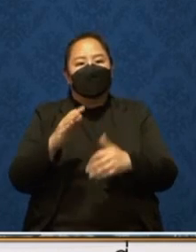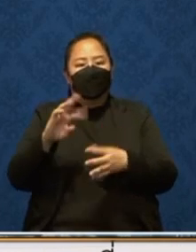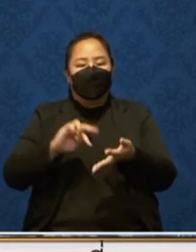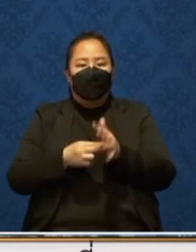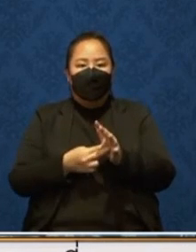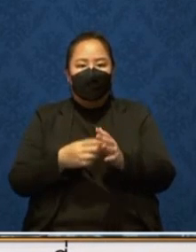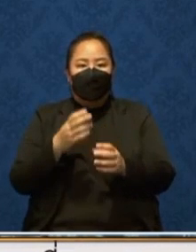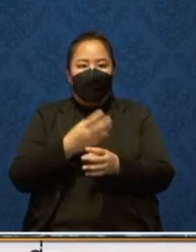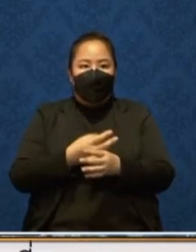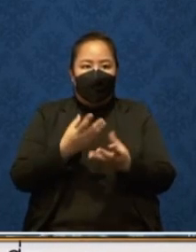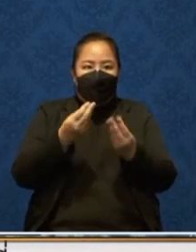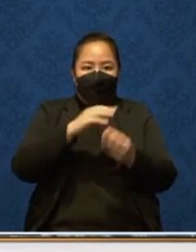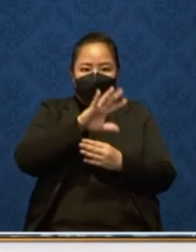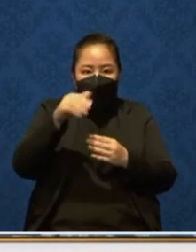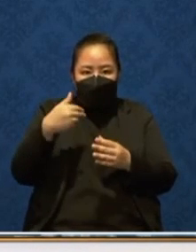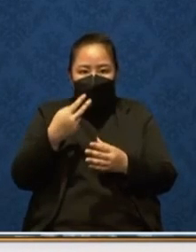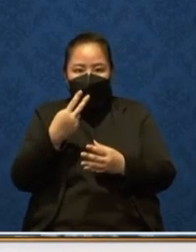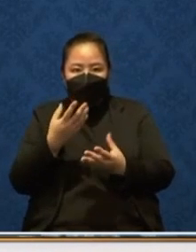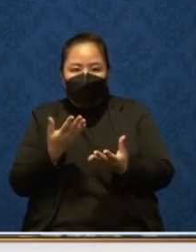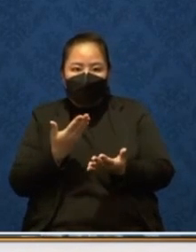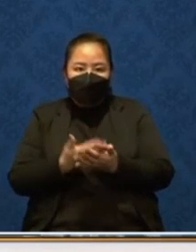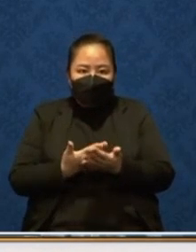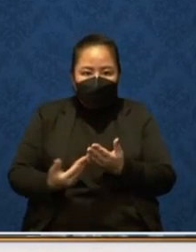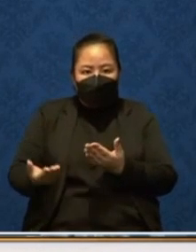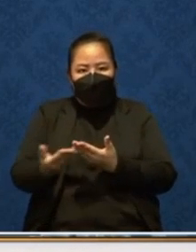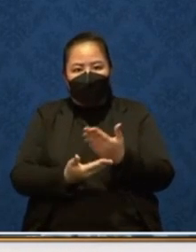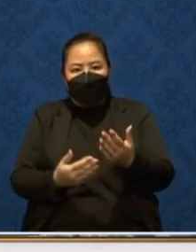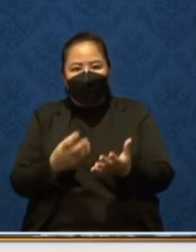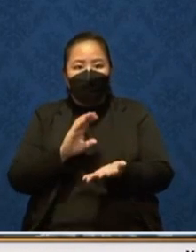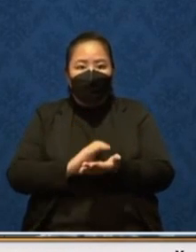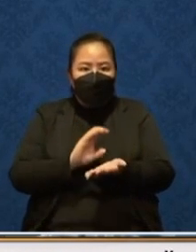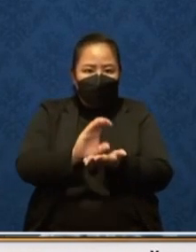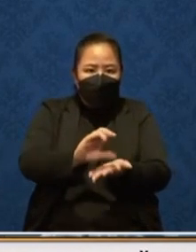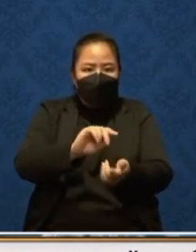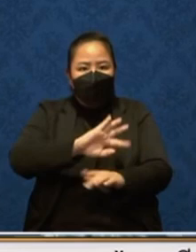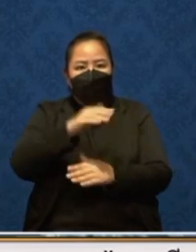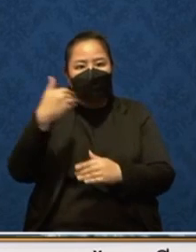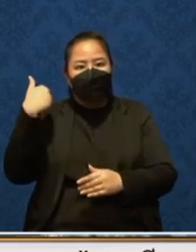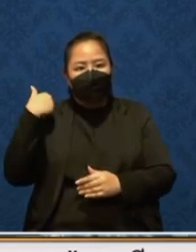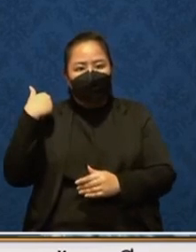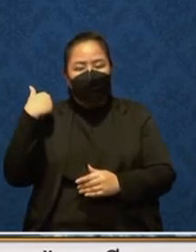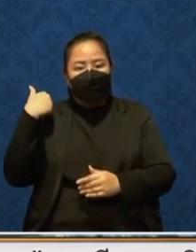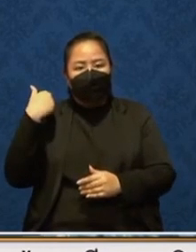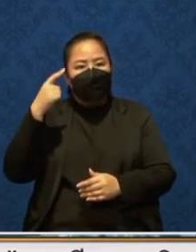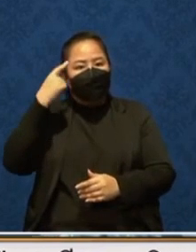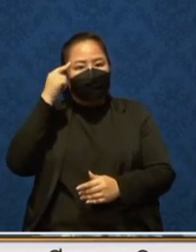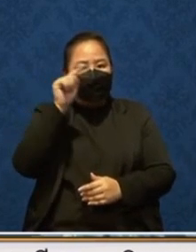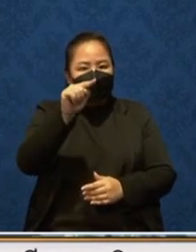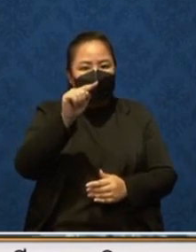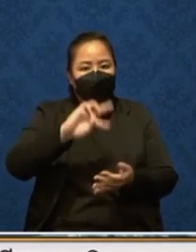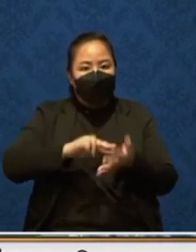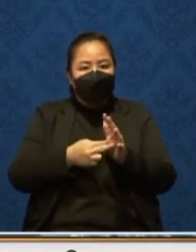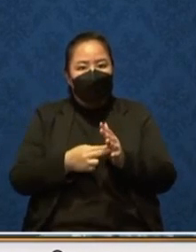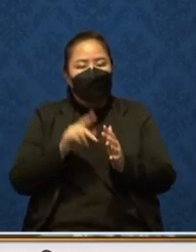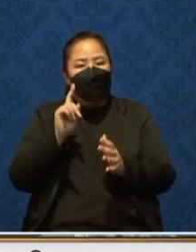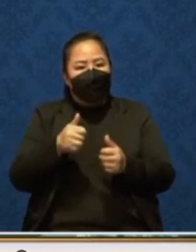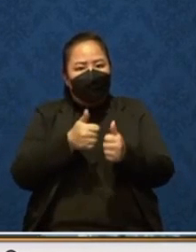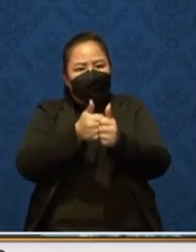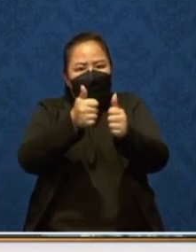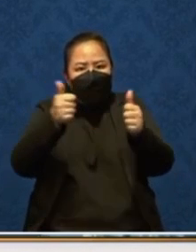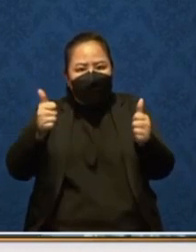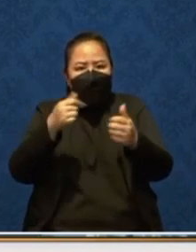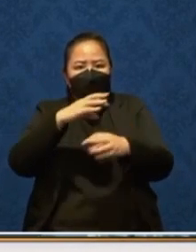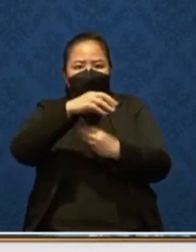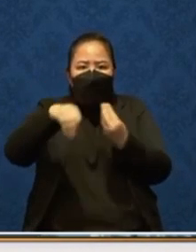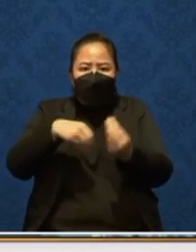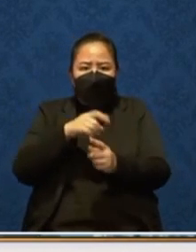การ แลวกมาปันหมดปโชน์คือการลงทนกับครงการขนาดใหญ่นี่มัตองคิดถึงคามคุมค่าทางเศษกิจ